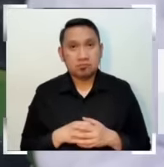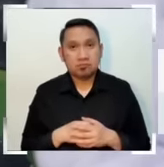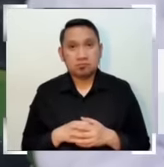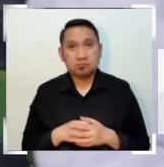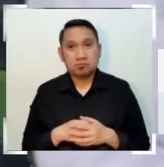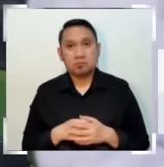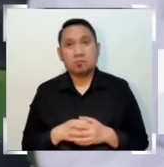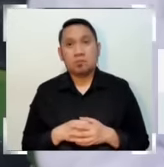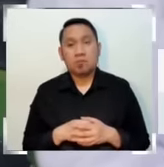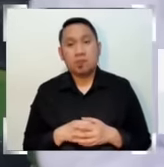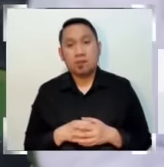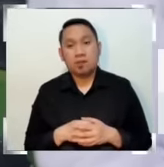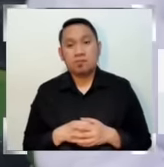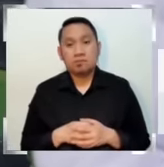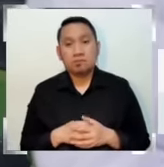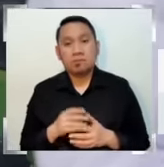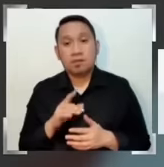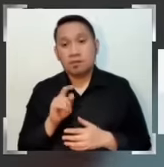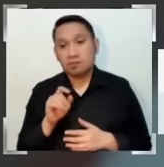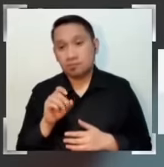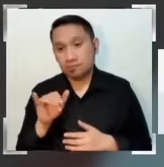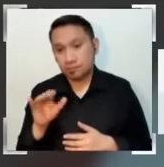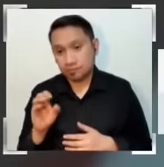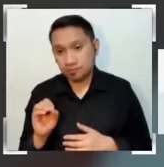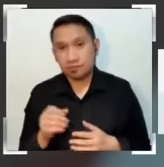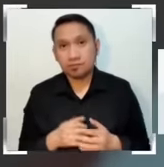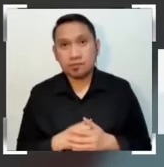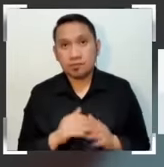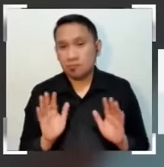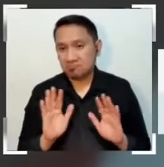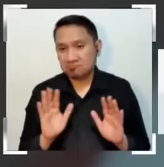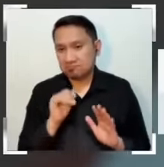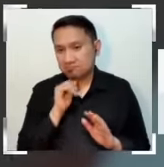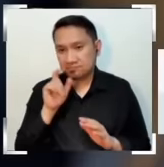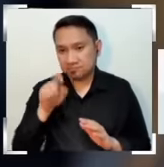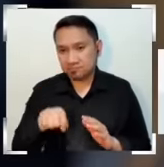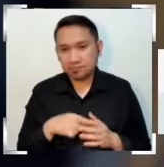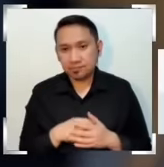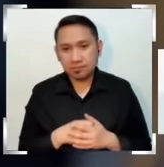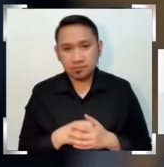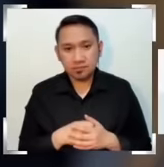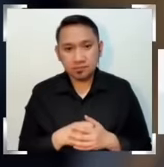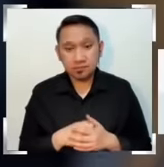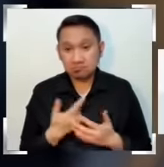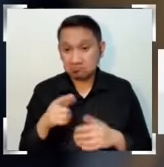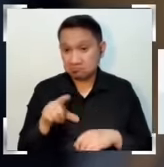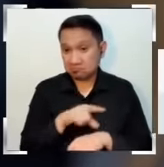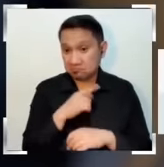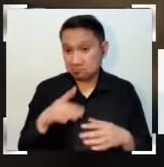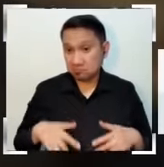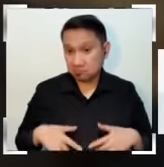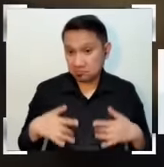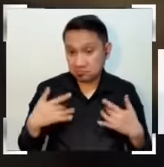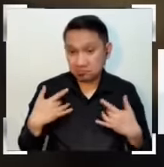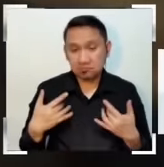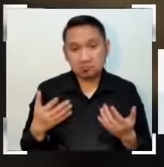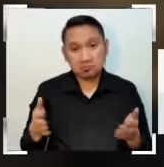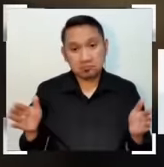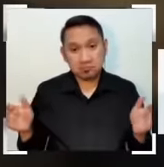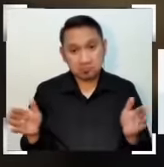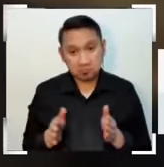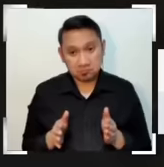nilalagay, like toyo din, mga pampalasa. Karaniwan daw na mas mahaba ang buhay ng mga mas maliliit na breed,